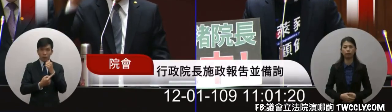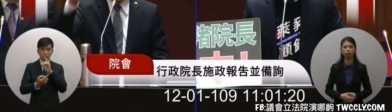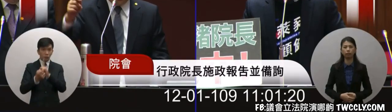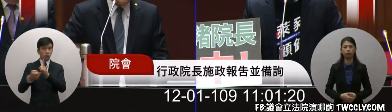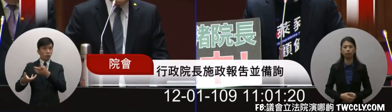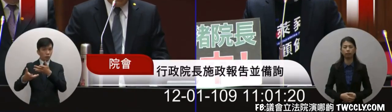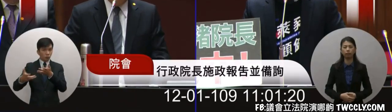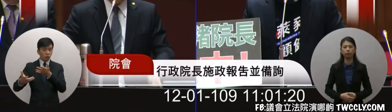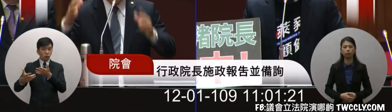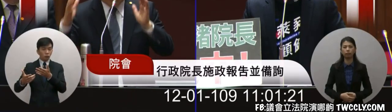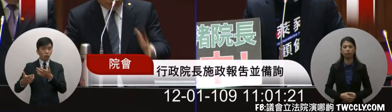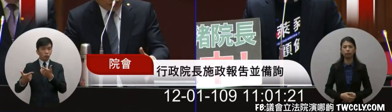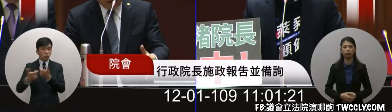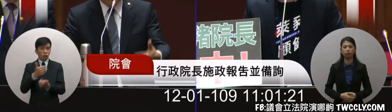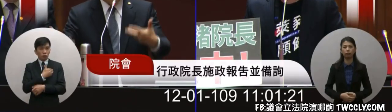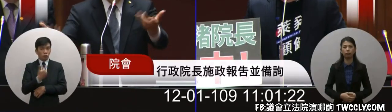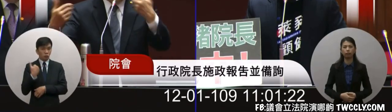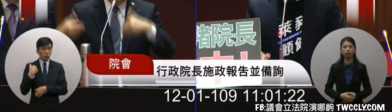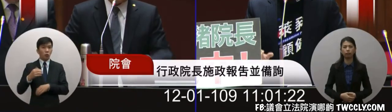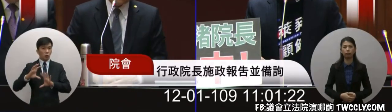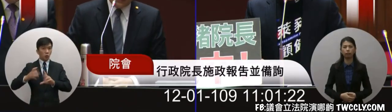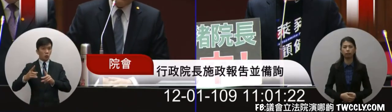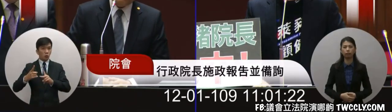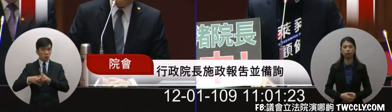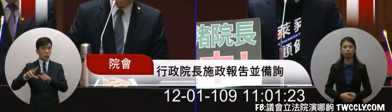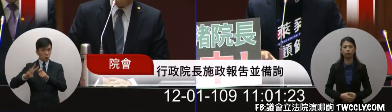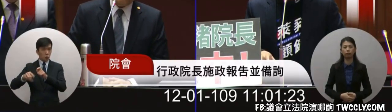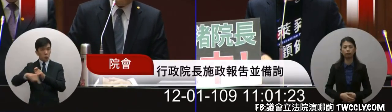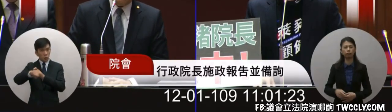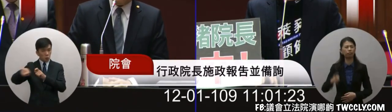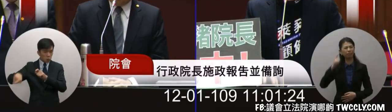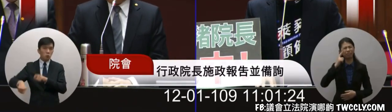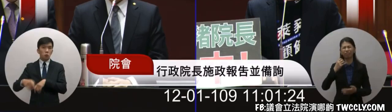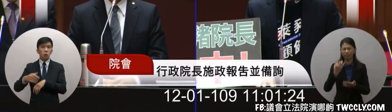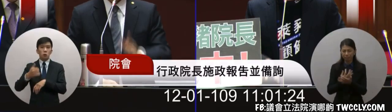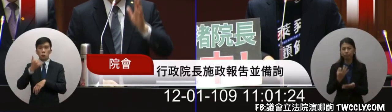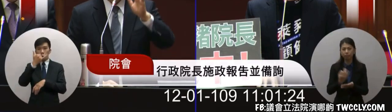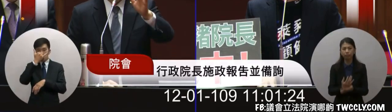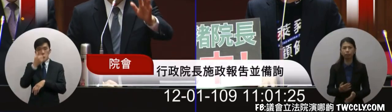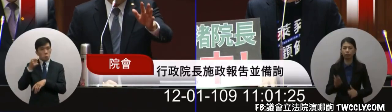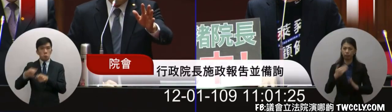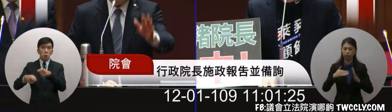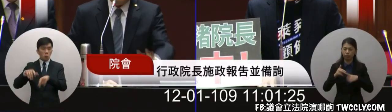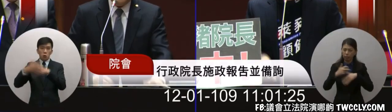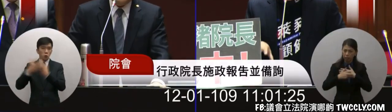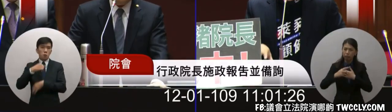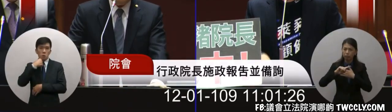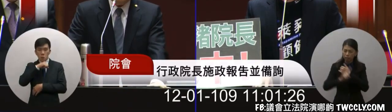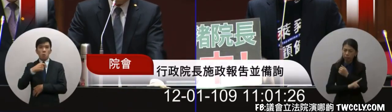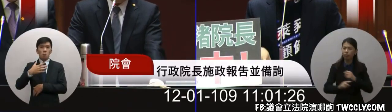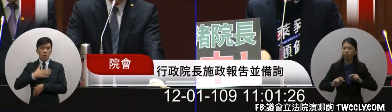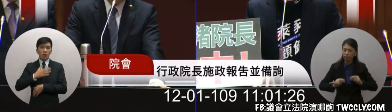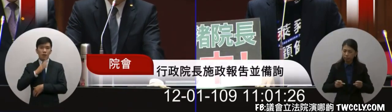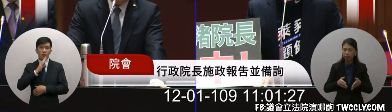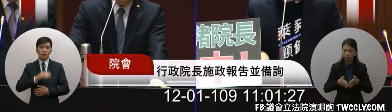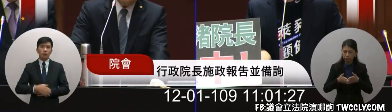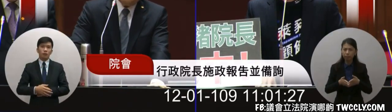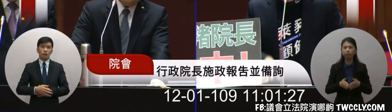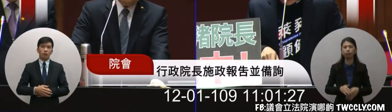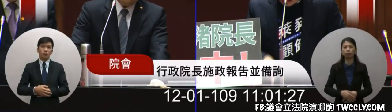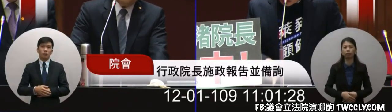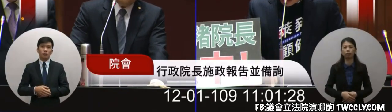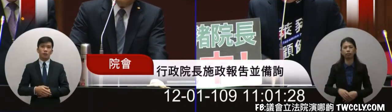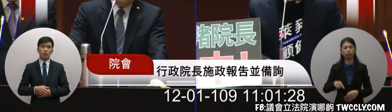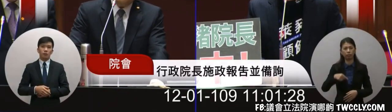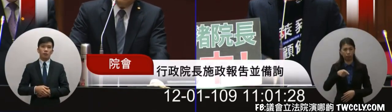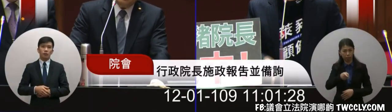到国中小吃的都是本国食材， 就是不足够，所以学校卫生法才会讨论嘛。那我现在只想请教院